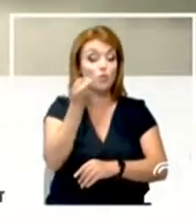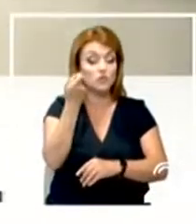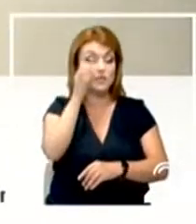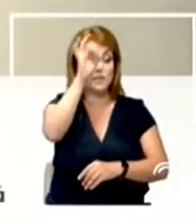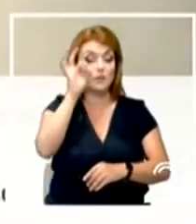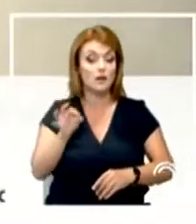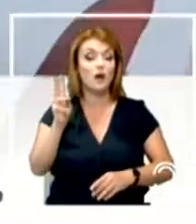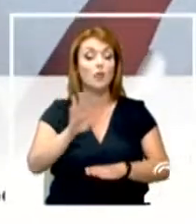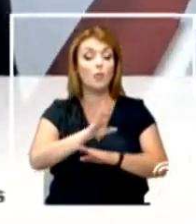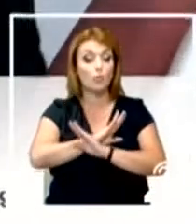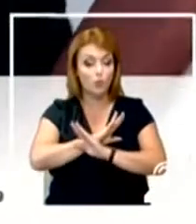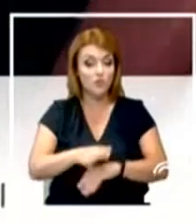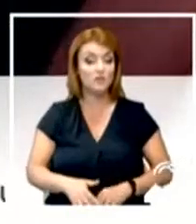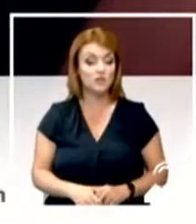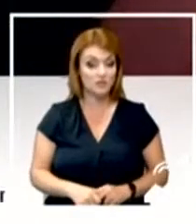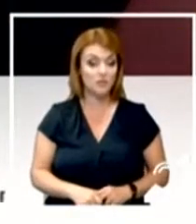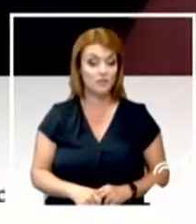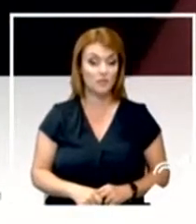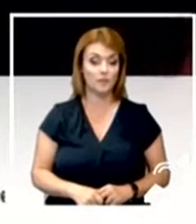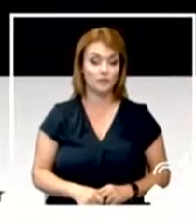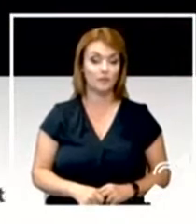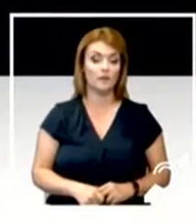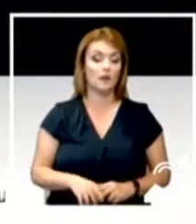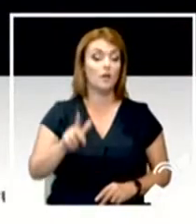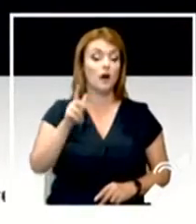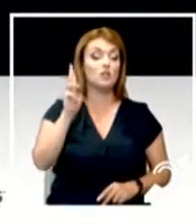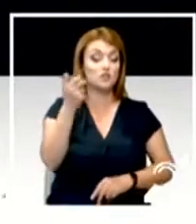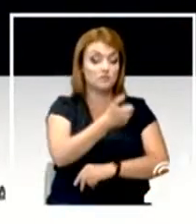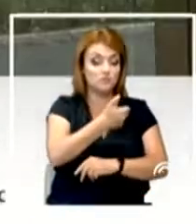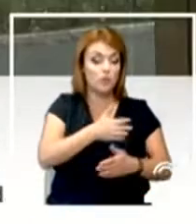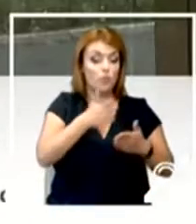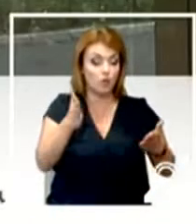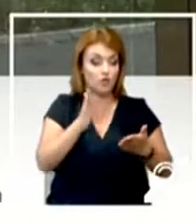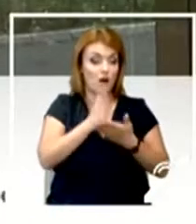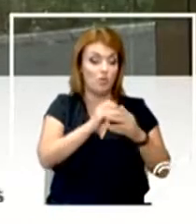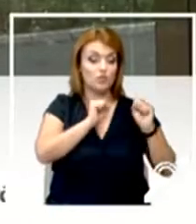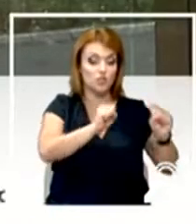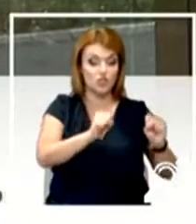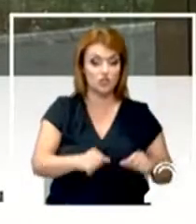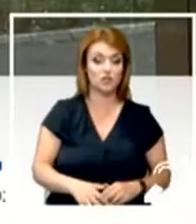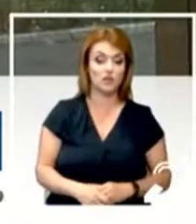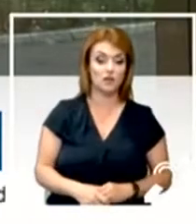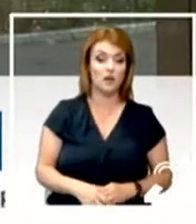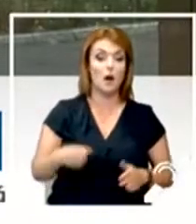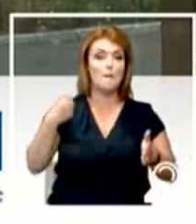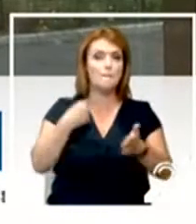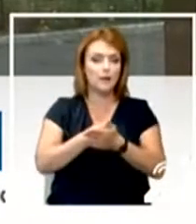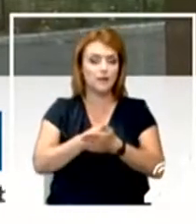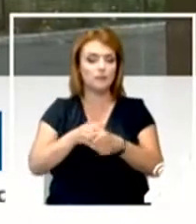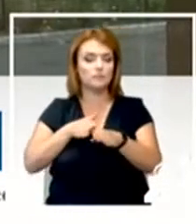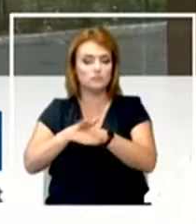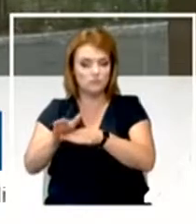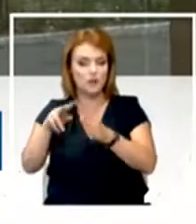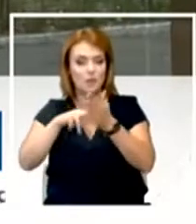e recomandată pentru un plus de protecție chiar cu vaccinurile disponibile acum. Până la urmă, obiectivul principal este să nu facă o